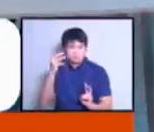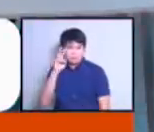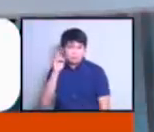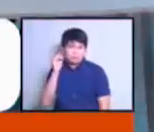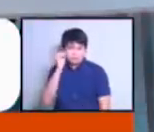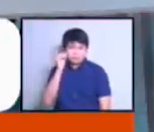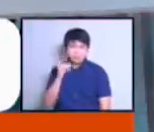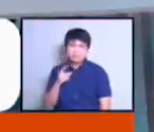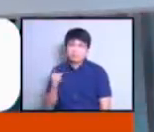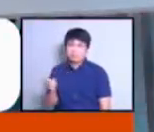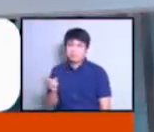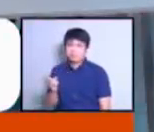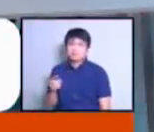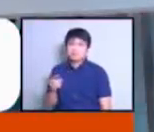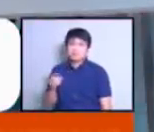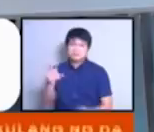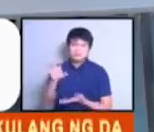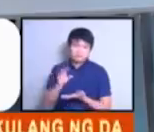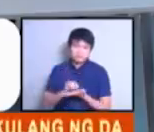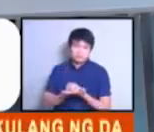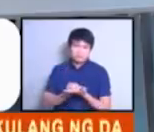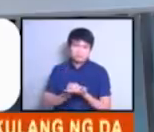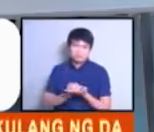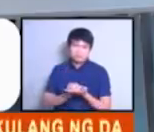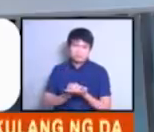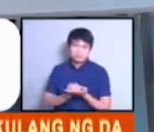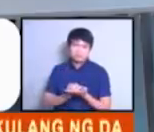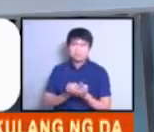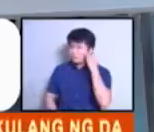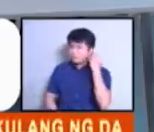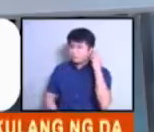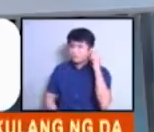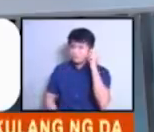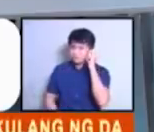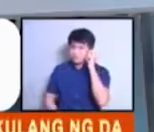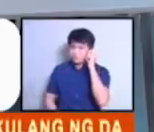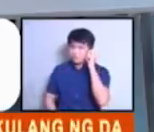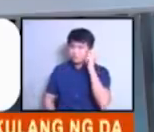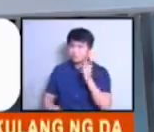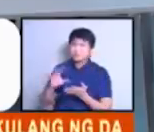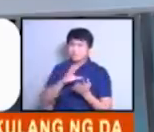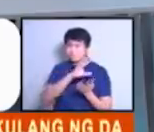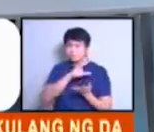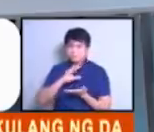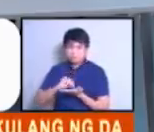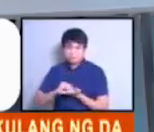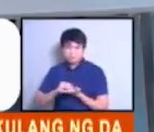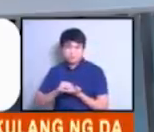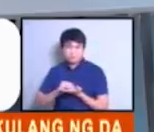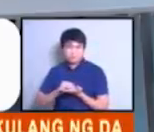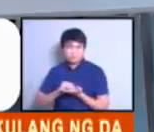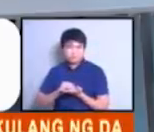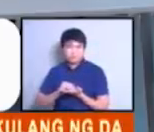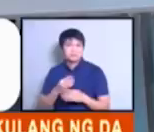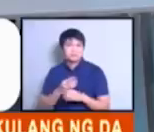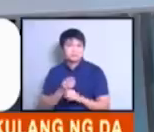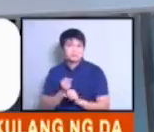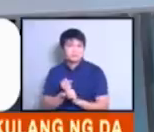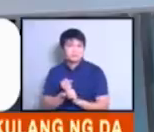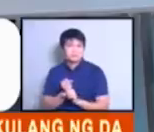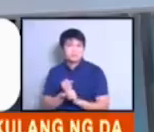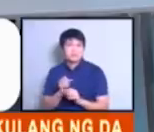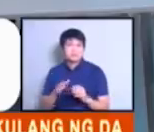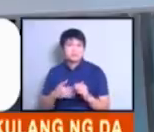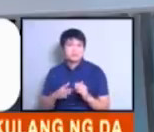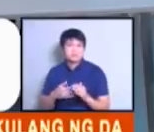Sukatan, ang nanggaya kay Mr. Jomari Torillo, ginaya yung kanyang kinumpos at kinantaraw, di umano, na Manok